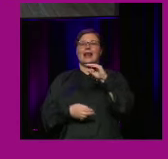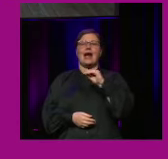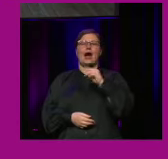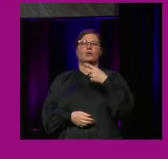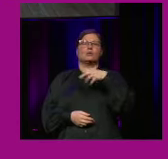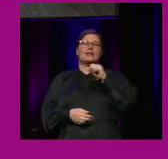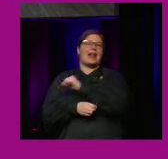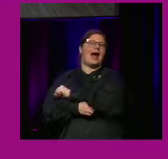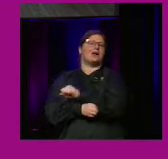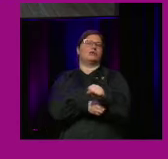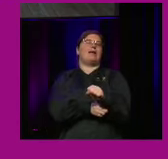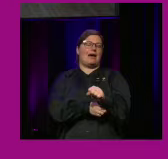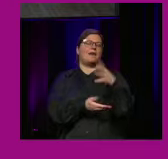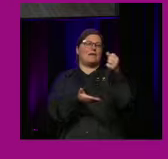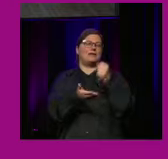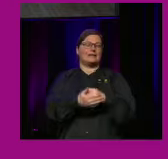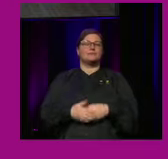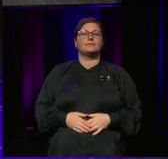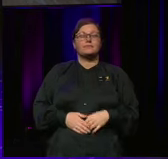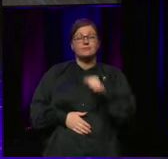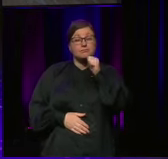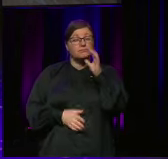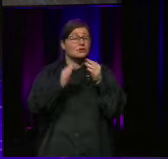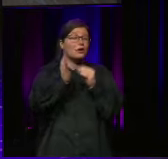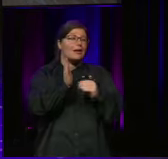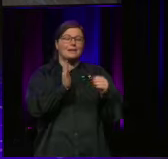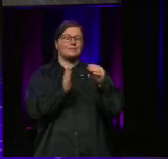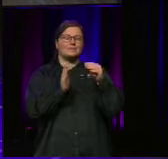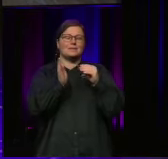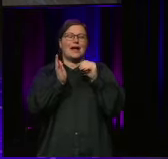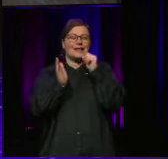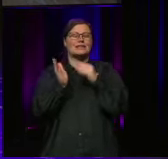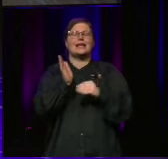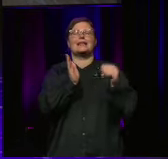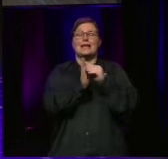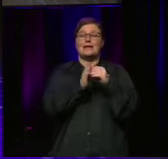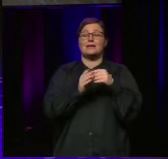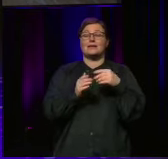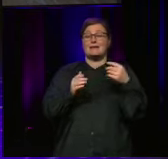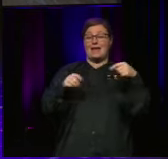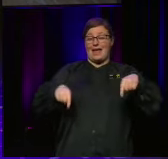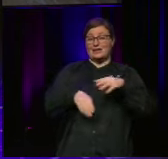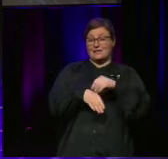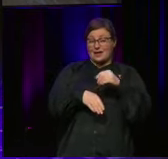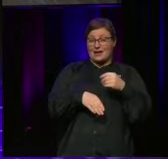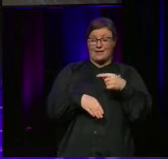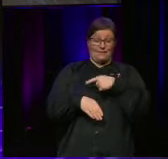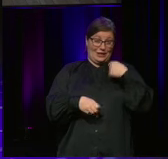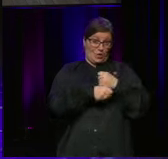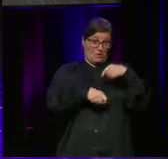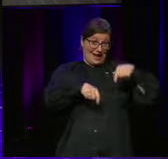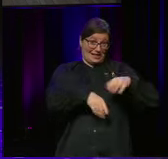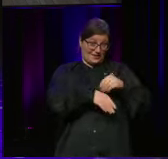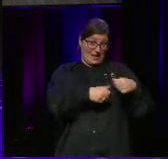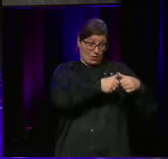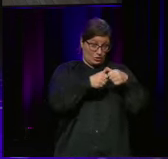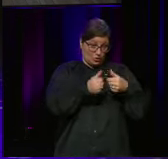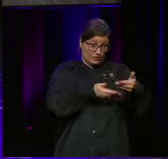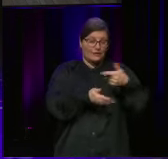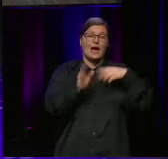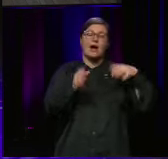vi är en svensk watchdog, ett av de saker vi kommer göra här, vi har redan börjat, det är att föra samtal med alla de